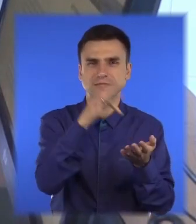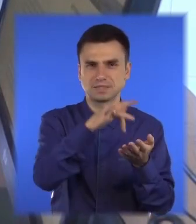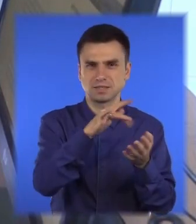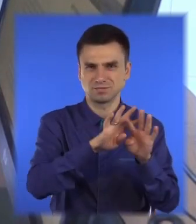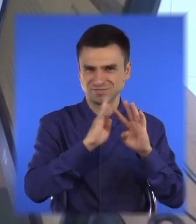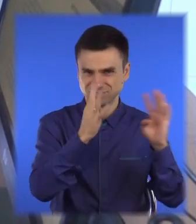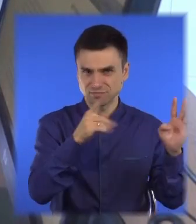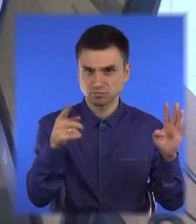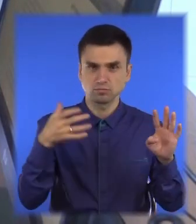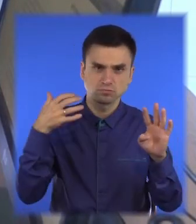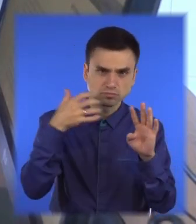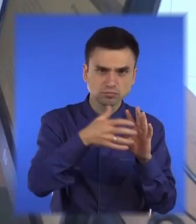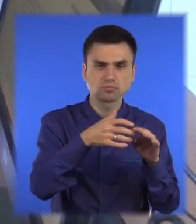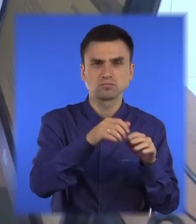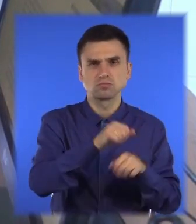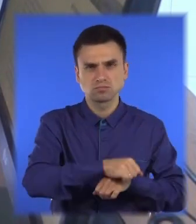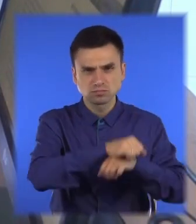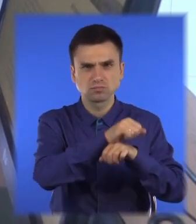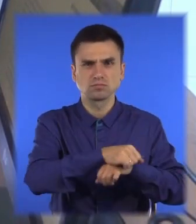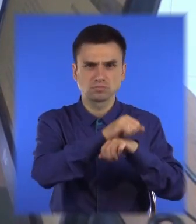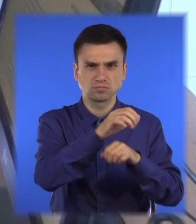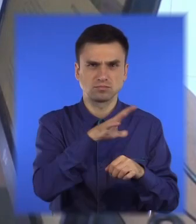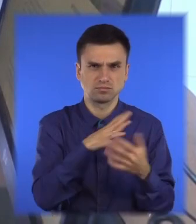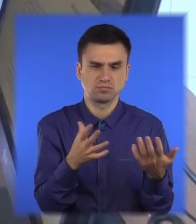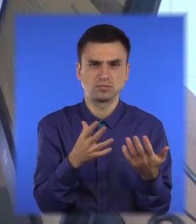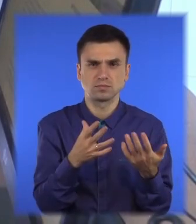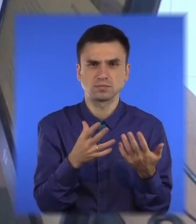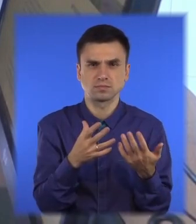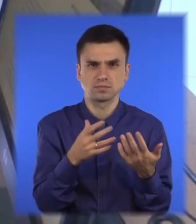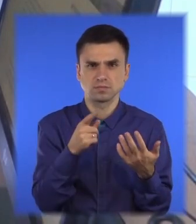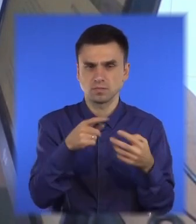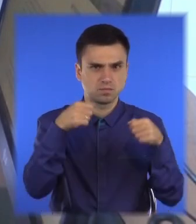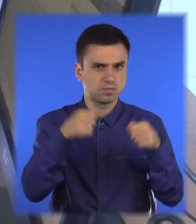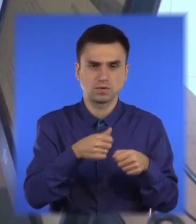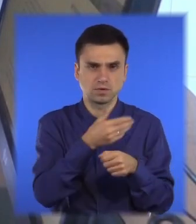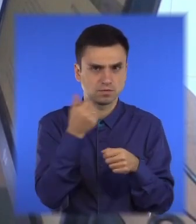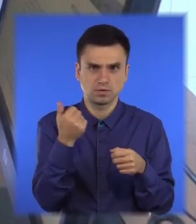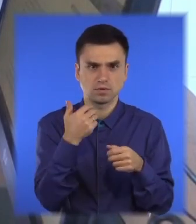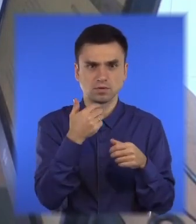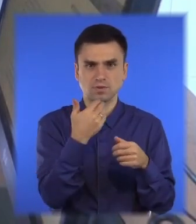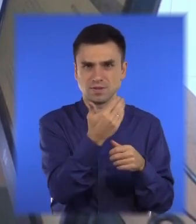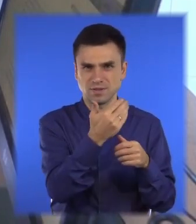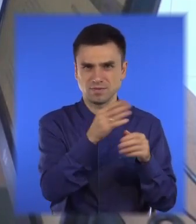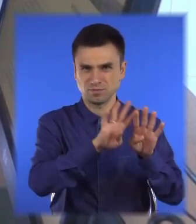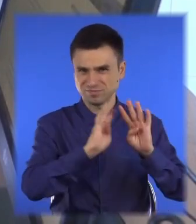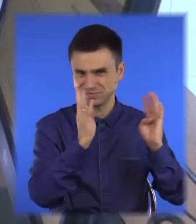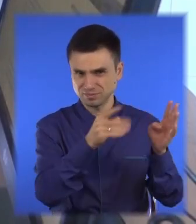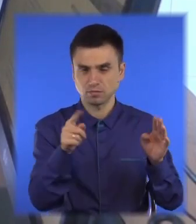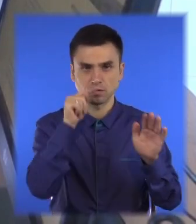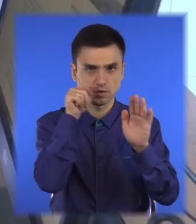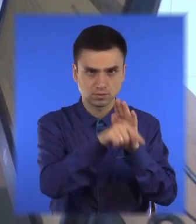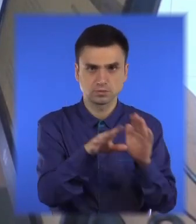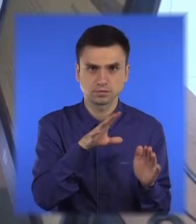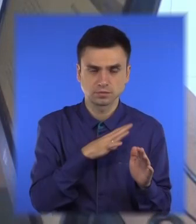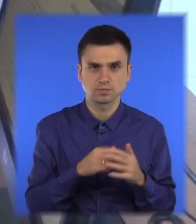мітинг. Це було несанкціоноване проникнення до території та Криворізька теплоцентраль. Під